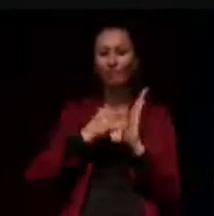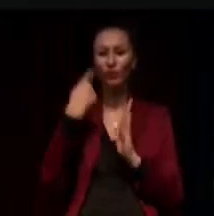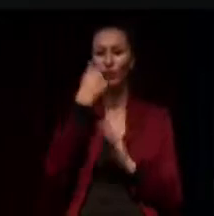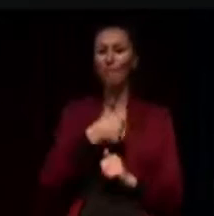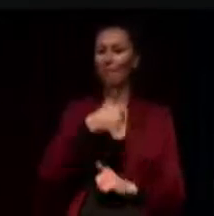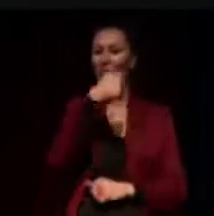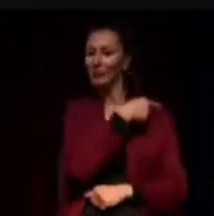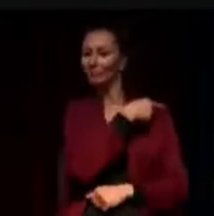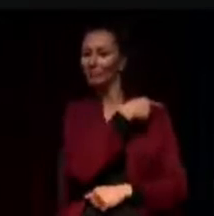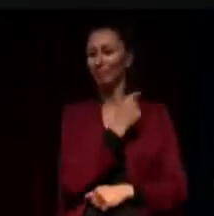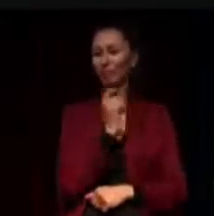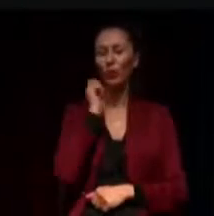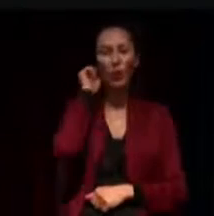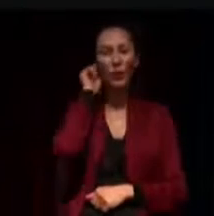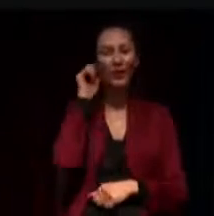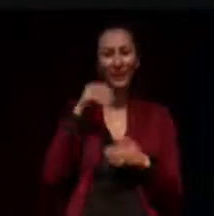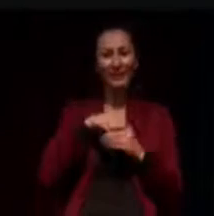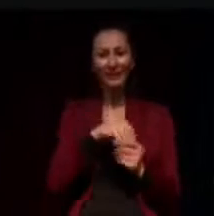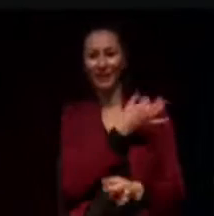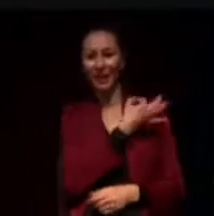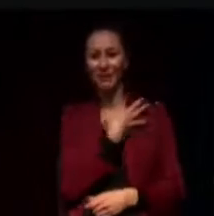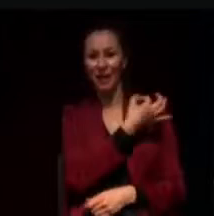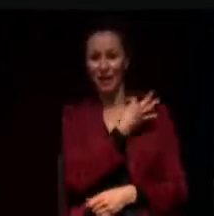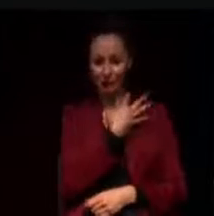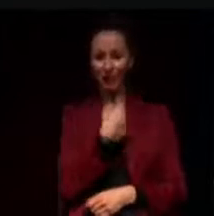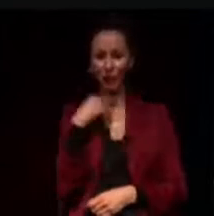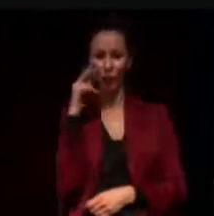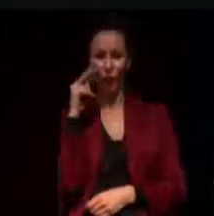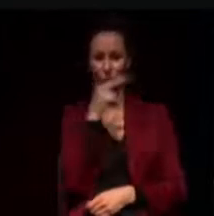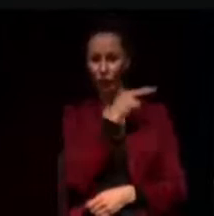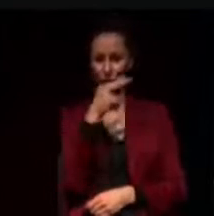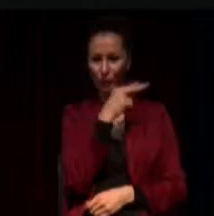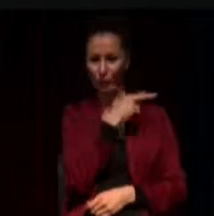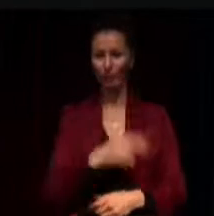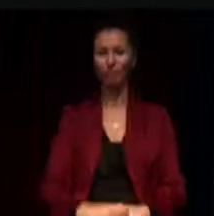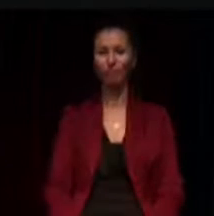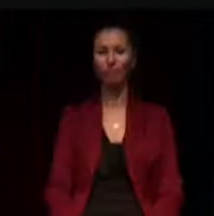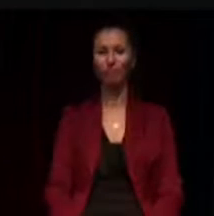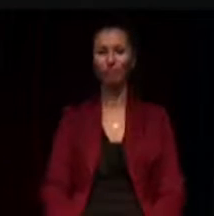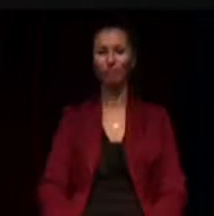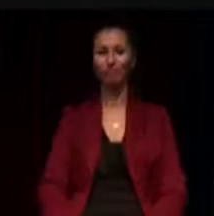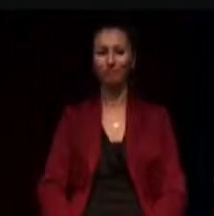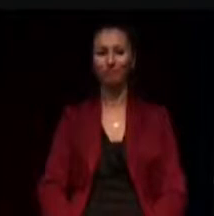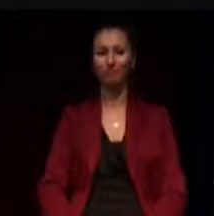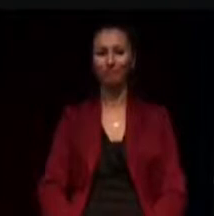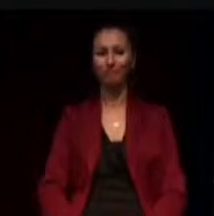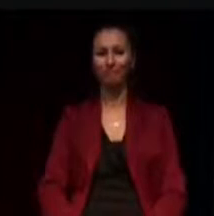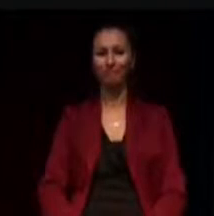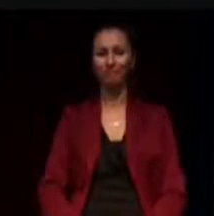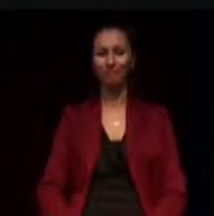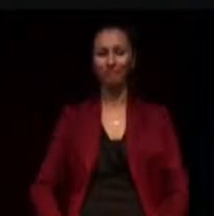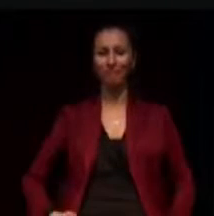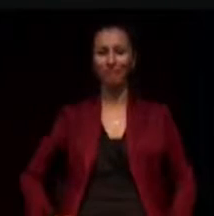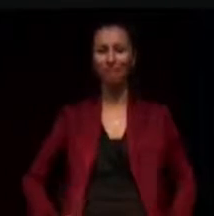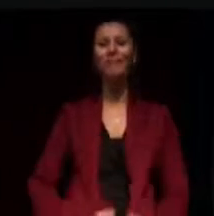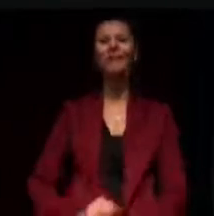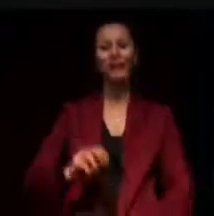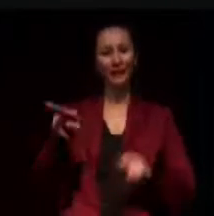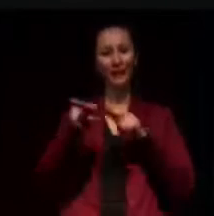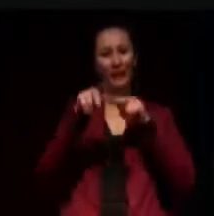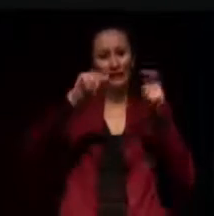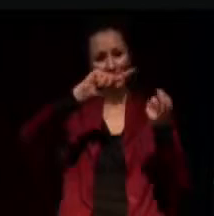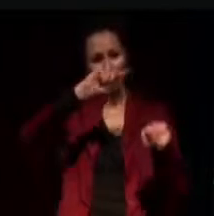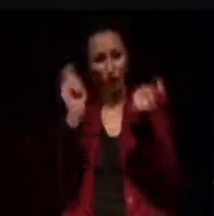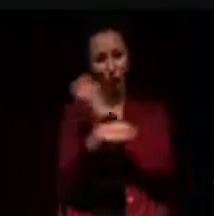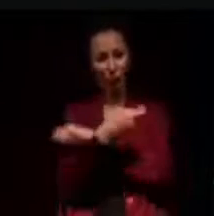çünkü başkanım da oradan bana sürekli ben buradan böyle görüyorum hafif hafif yani şey olmasın istiyorum. Şimdi kentsel